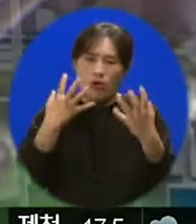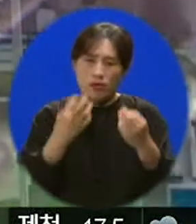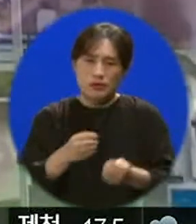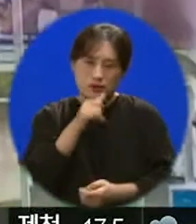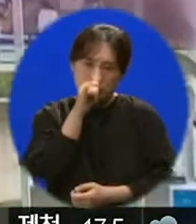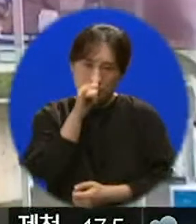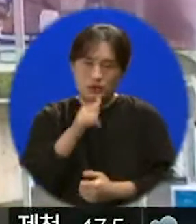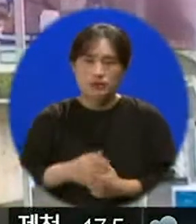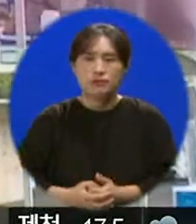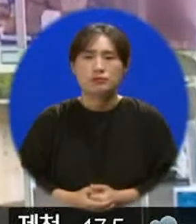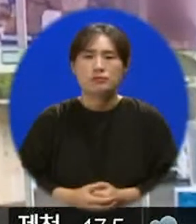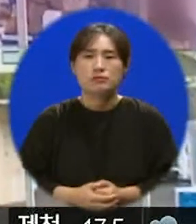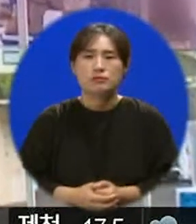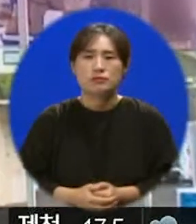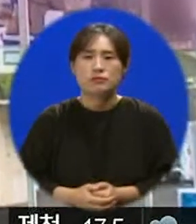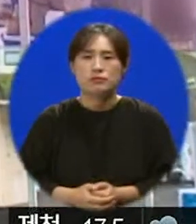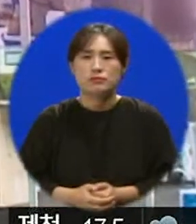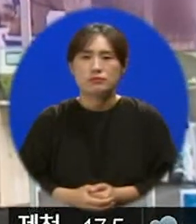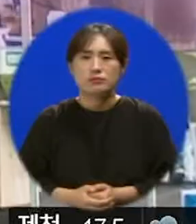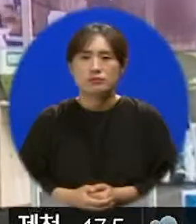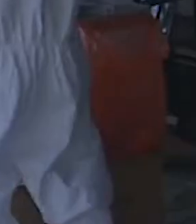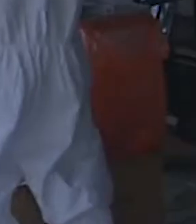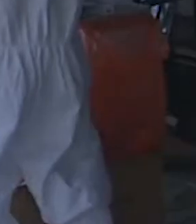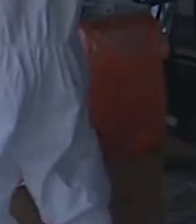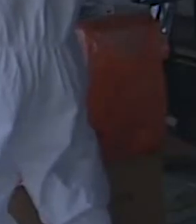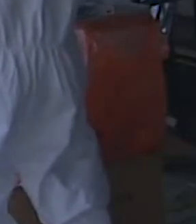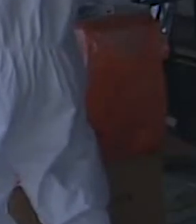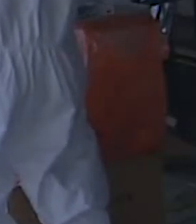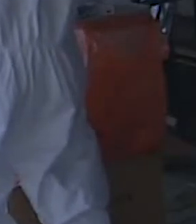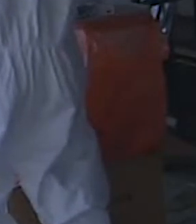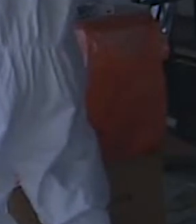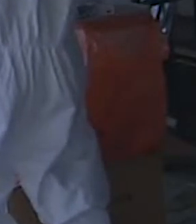있습니다 kbs us 첫 승 합니다